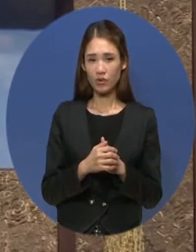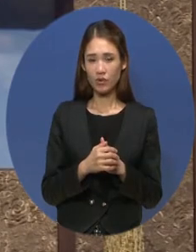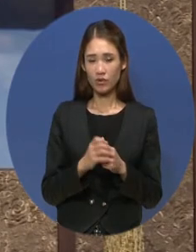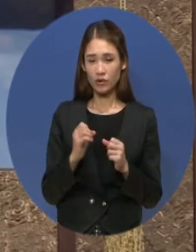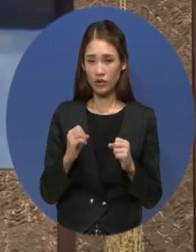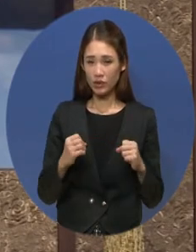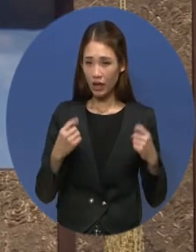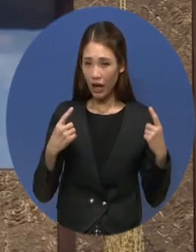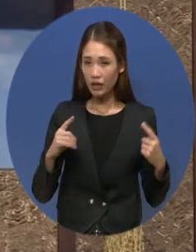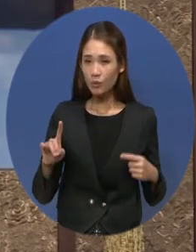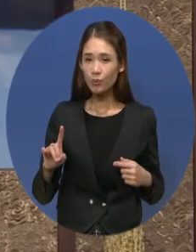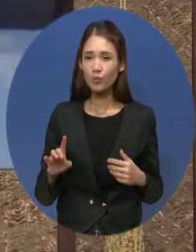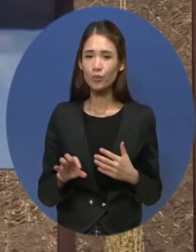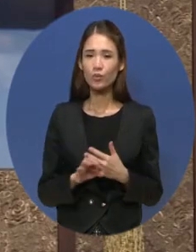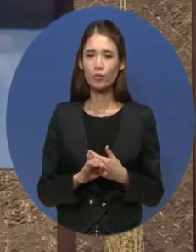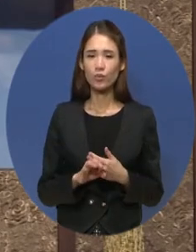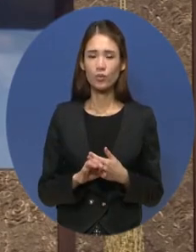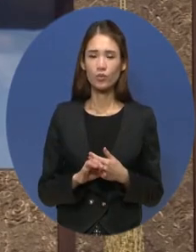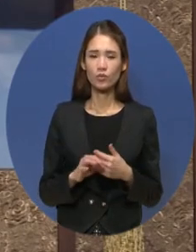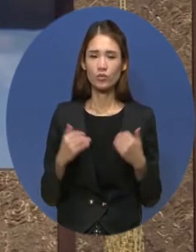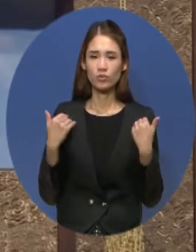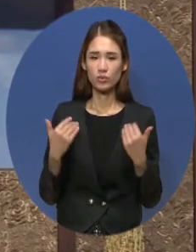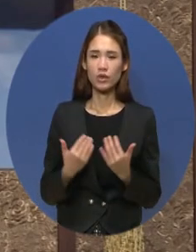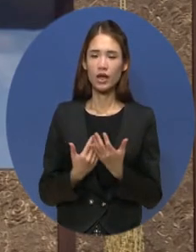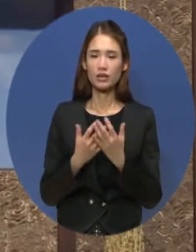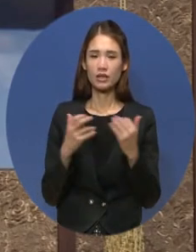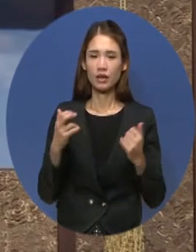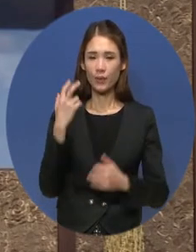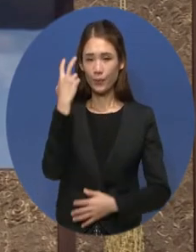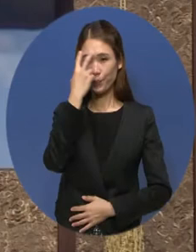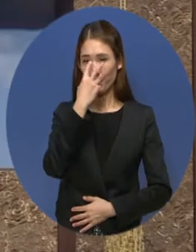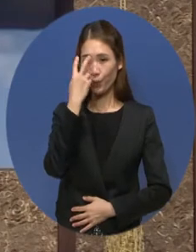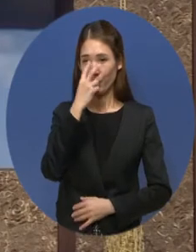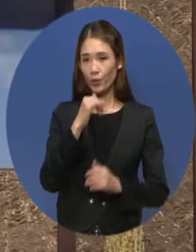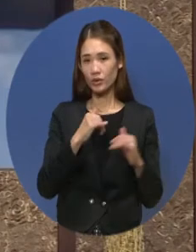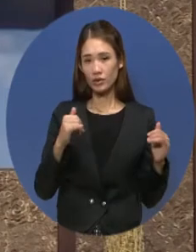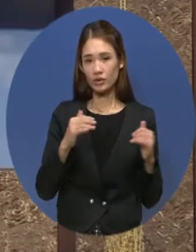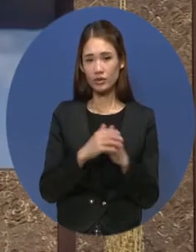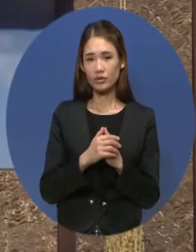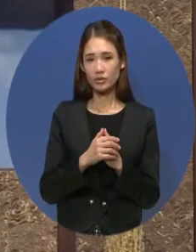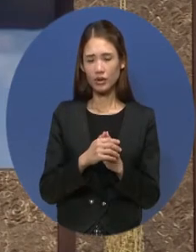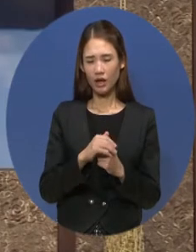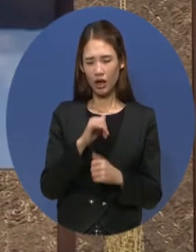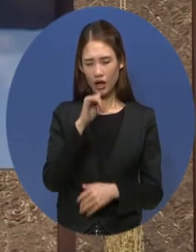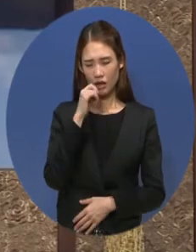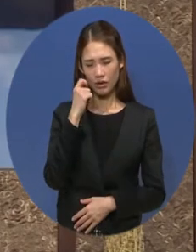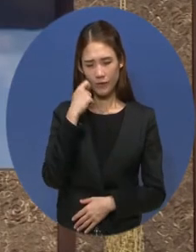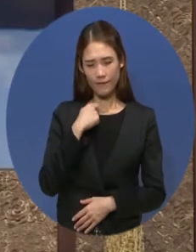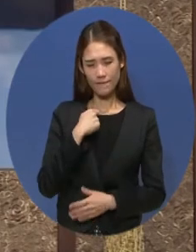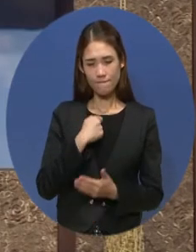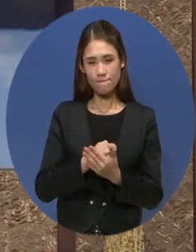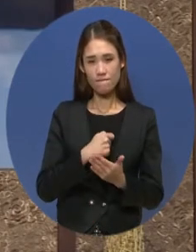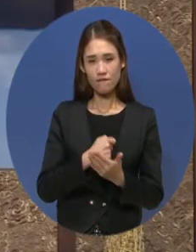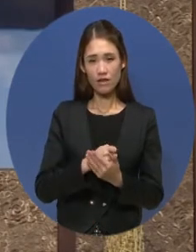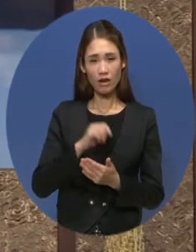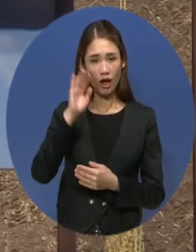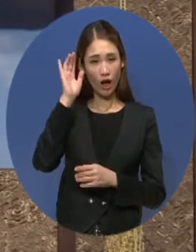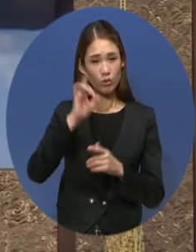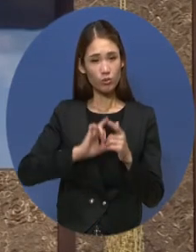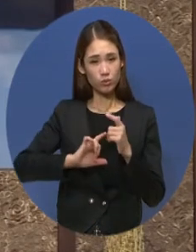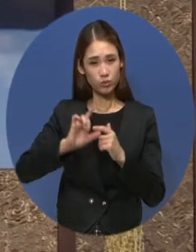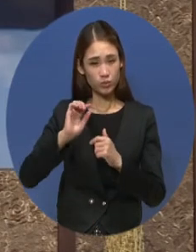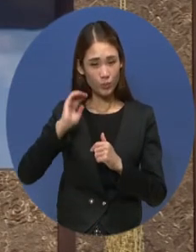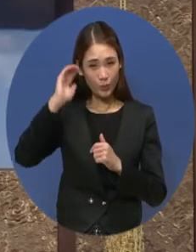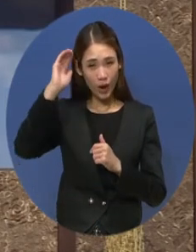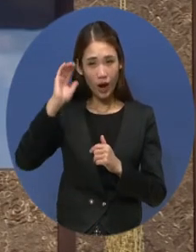일단 부모 그 발달장애인 보자 당사자 분들에 대한 절박함 에 더 이상 성인이 되었을 때 경우에